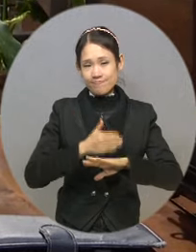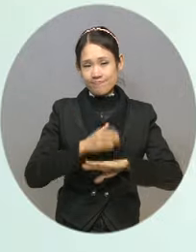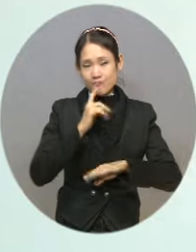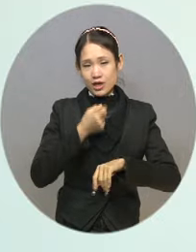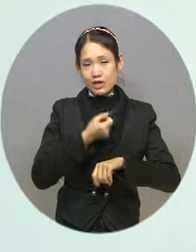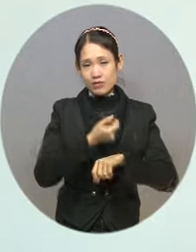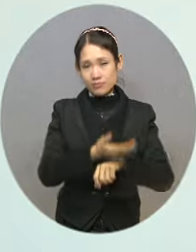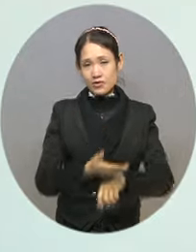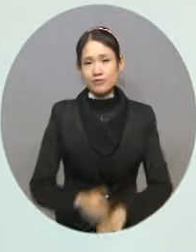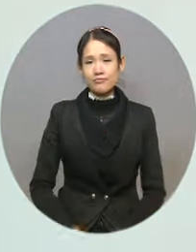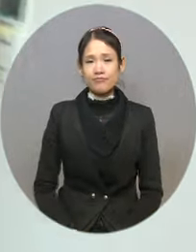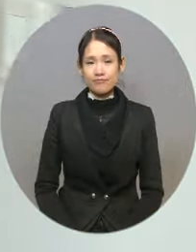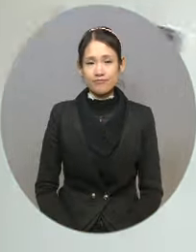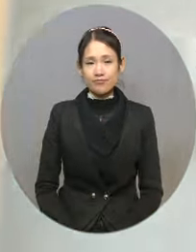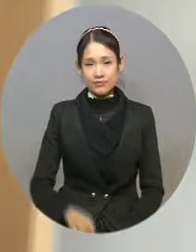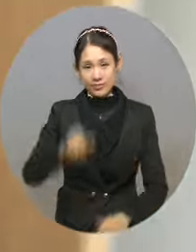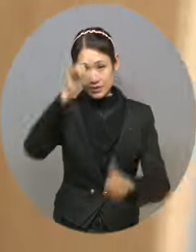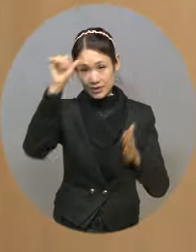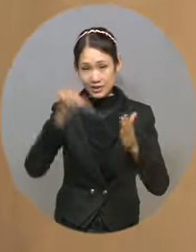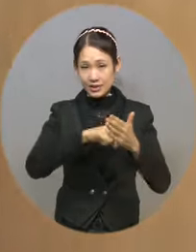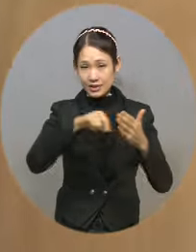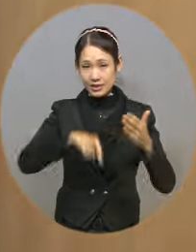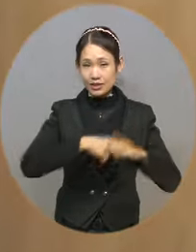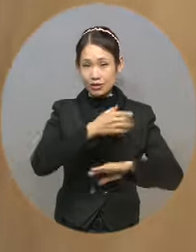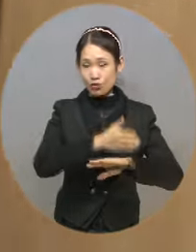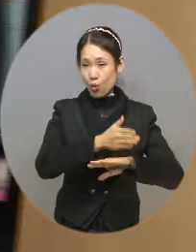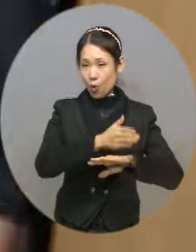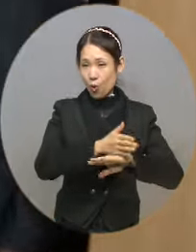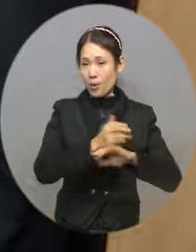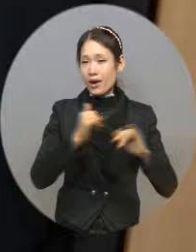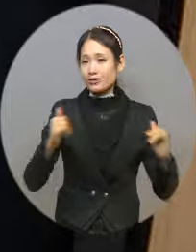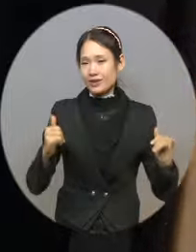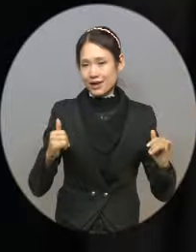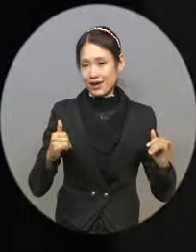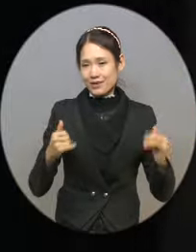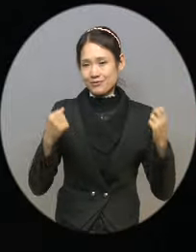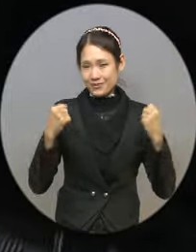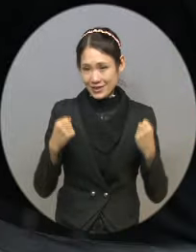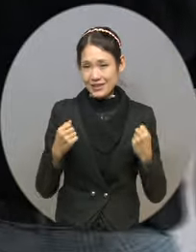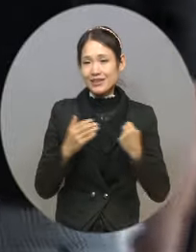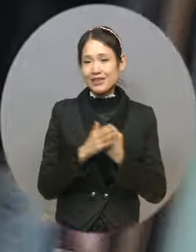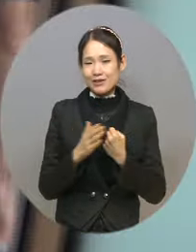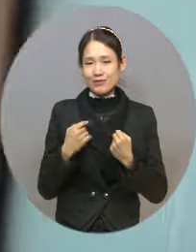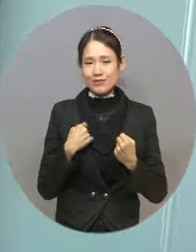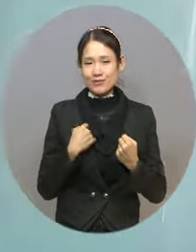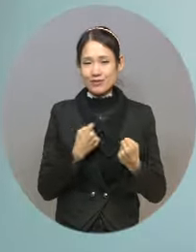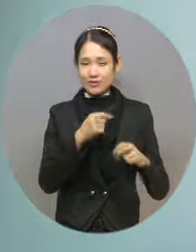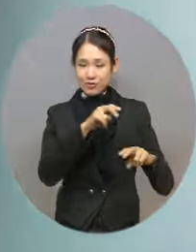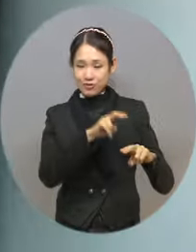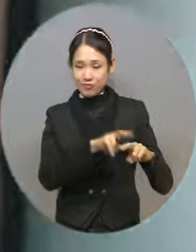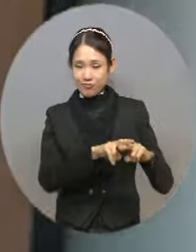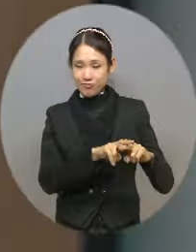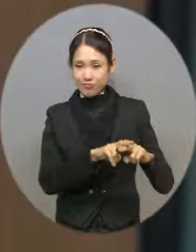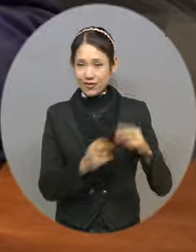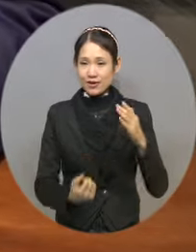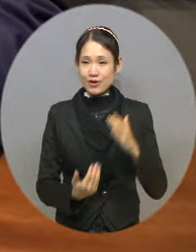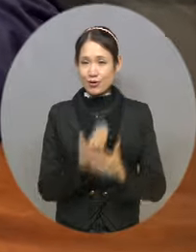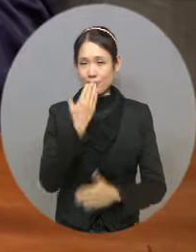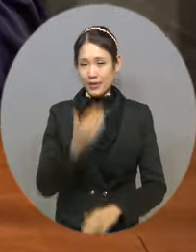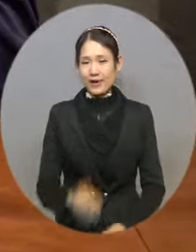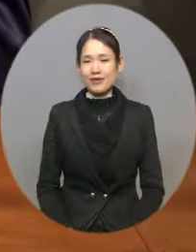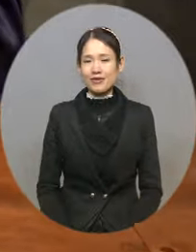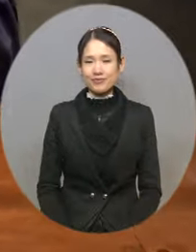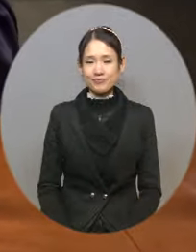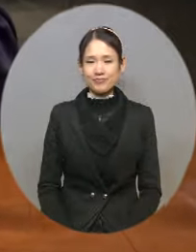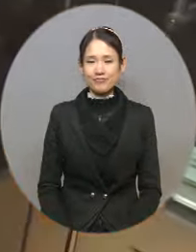있습니다. 인생에 있어 고마운 사람들이 있어 이 자리까지 오게 됐다는 민재 씨입니다.